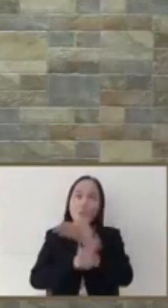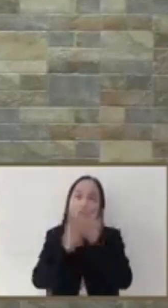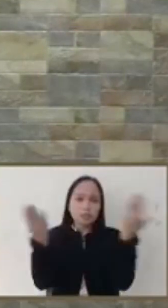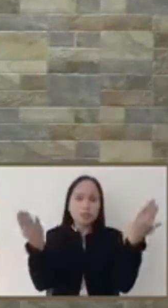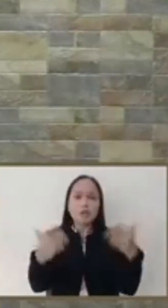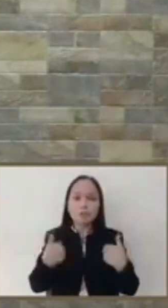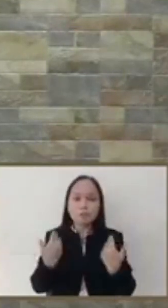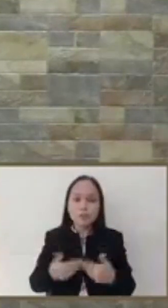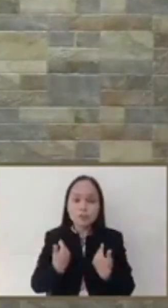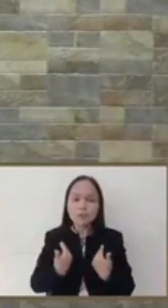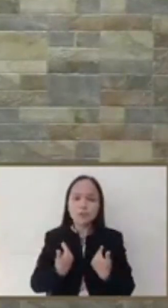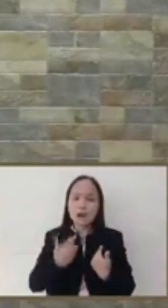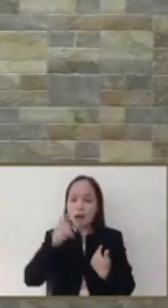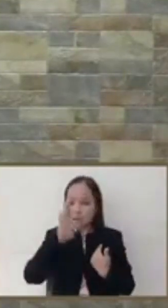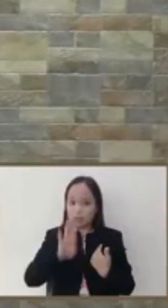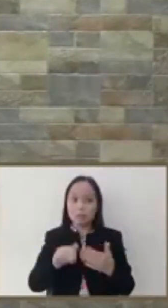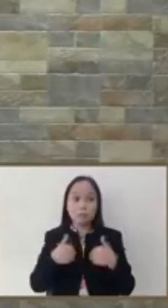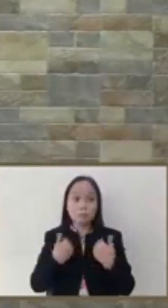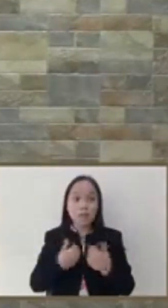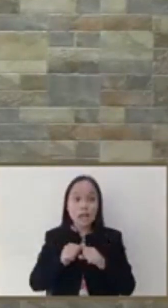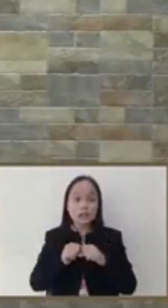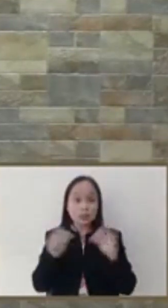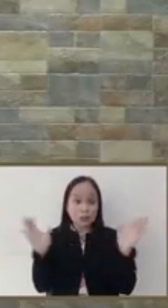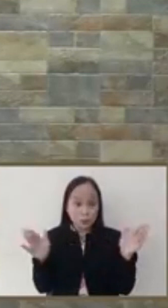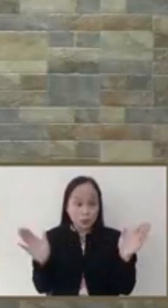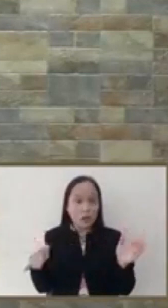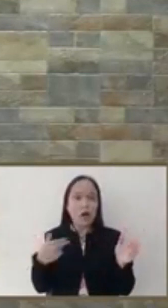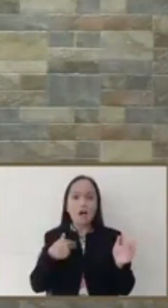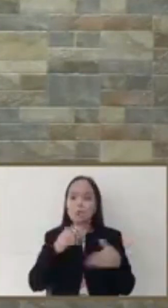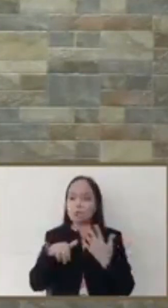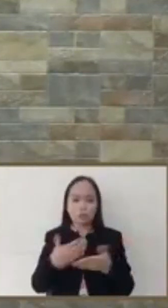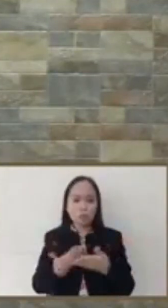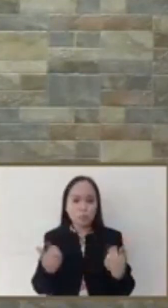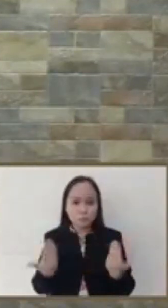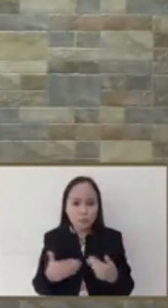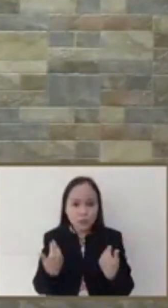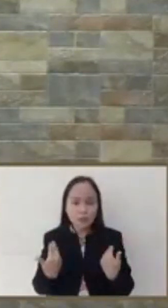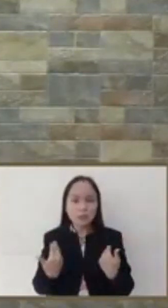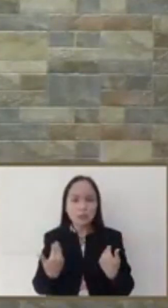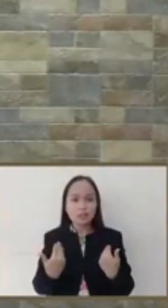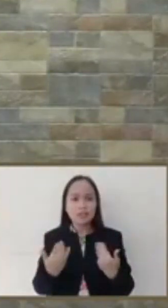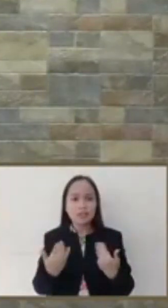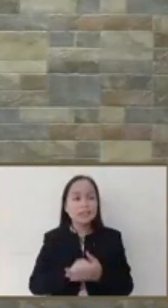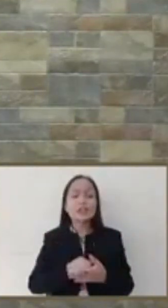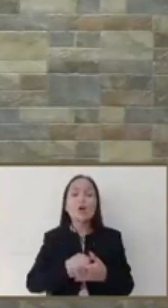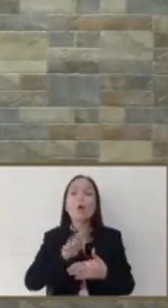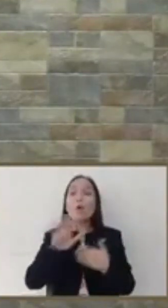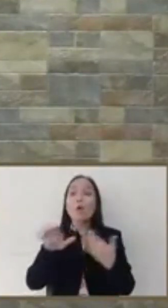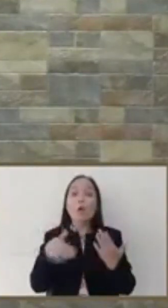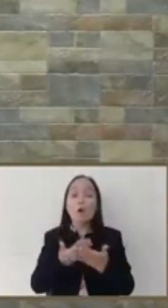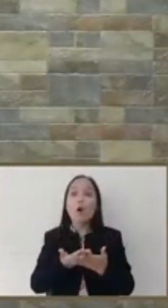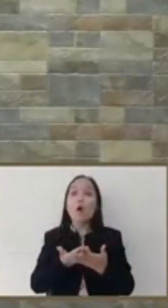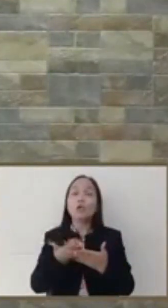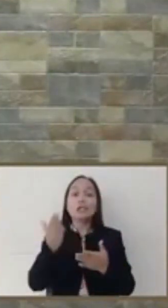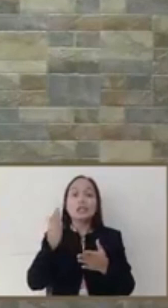Natutuwa ang Diyos. Angels also are rejoicing. You see, imagine the citizens of heaven are now rejoicing